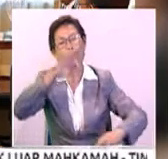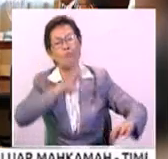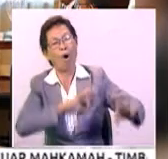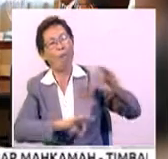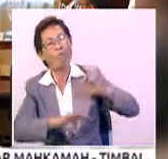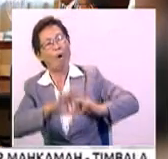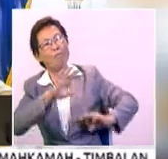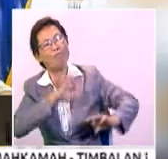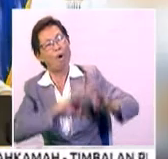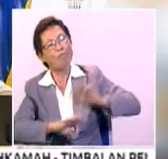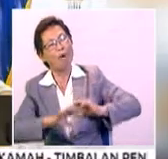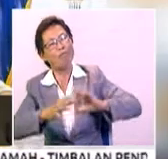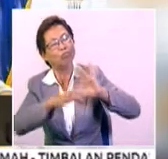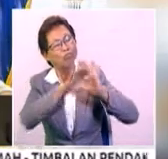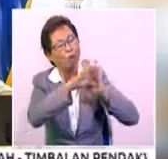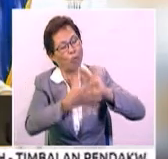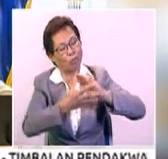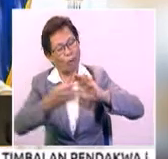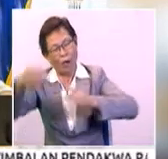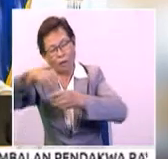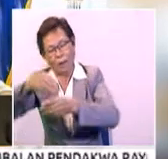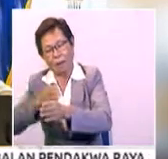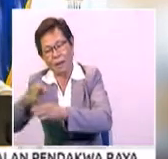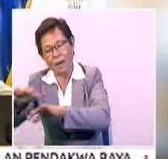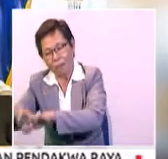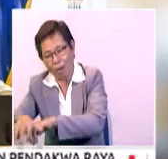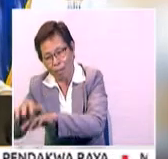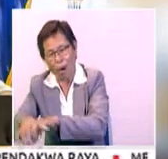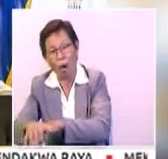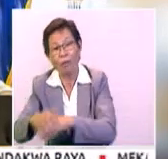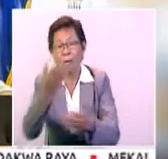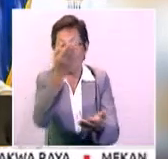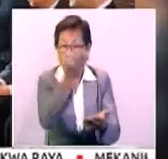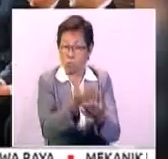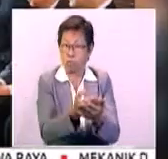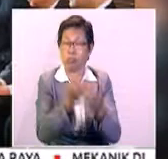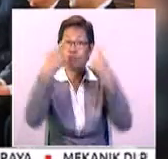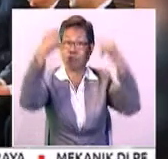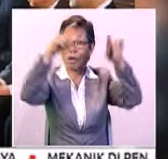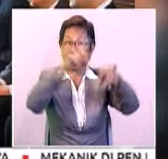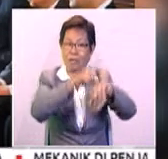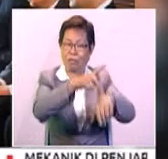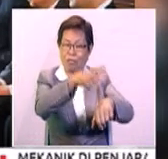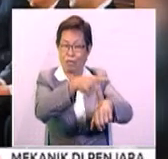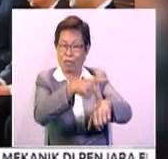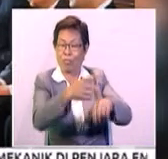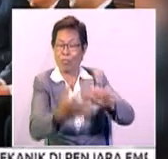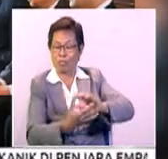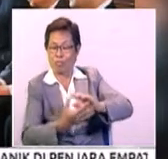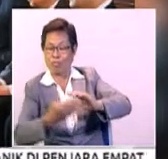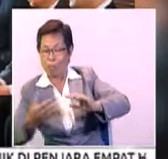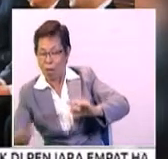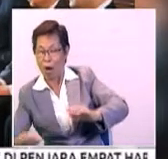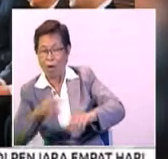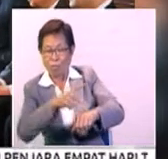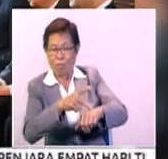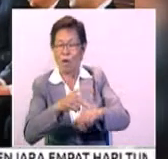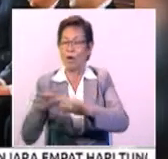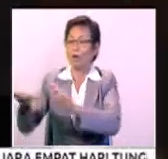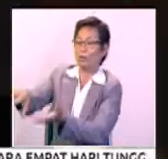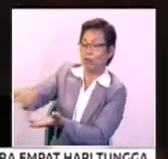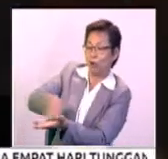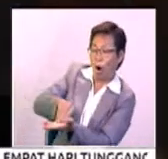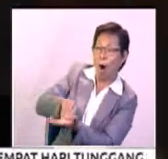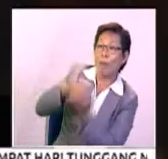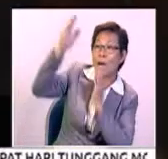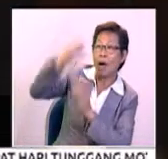itu dengan mencontohi kemajuan dalam bidang pertanian yang terbukti berjaya di Filipina. Manakala Filipina mencontohi